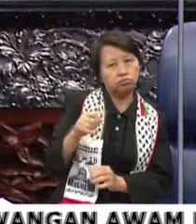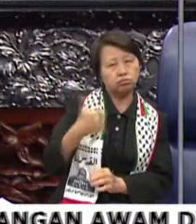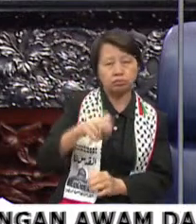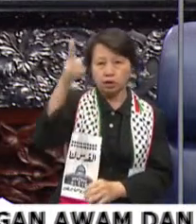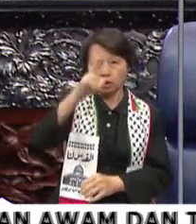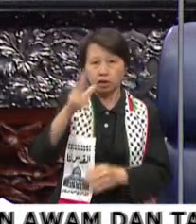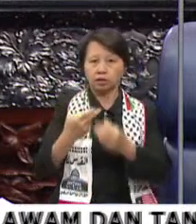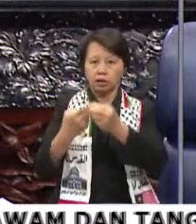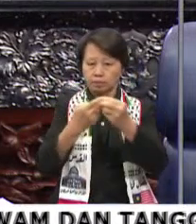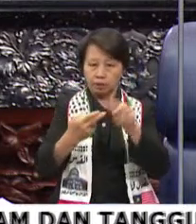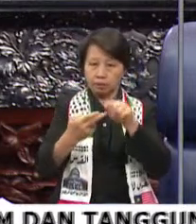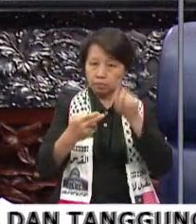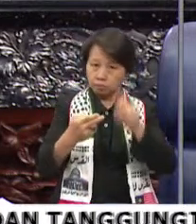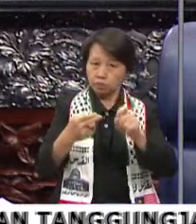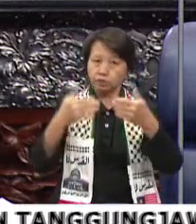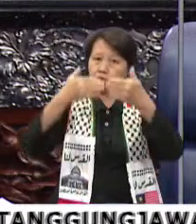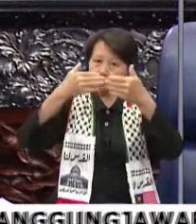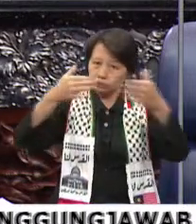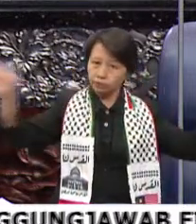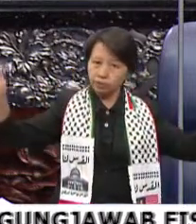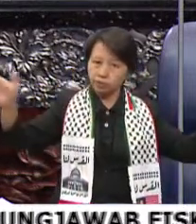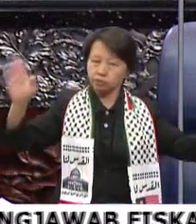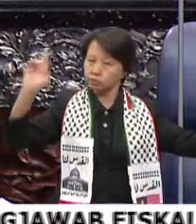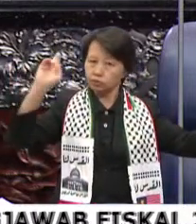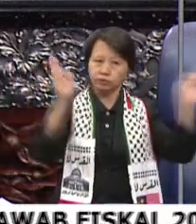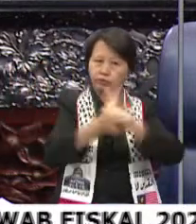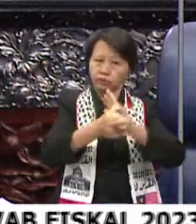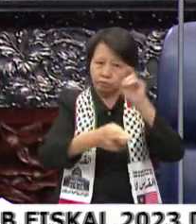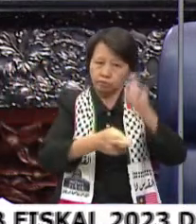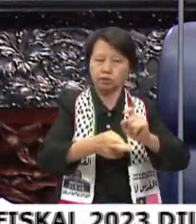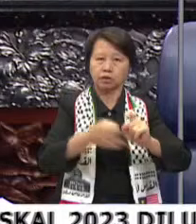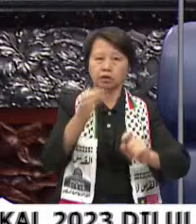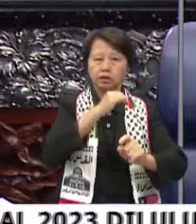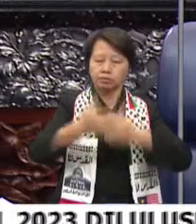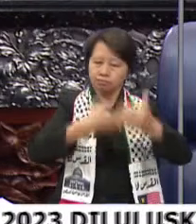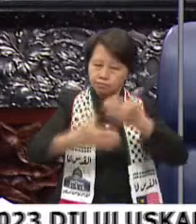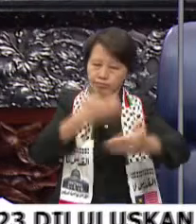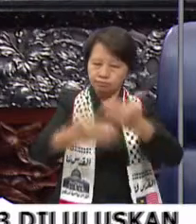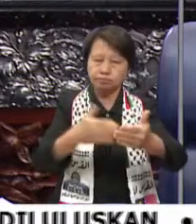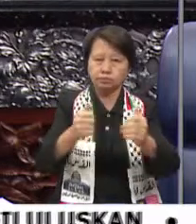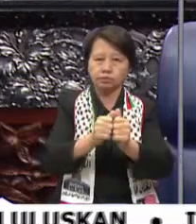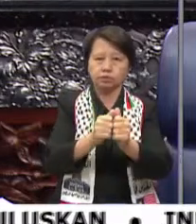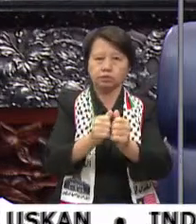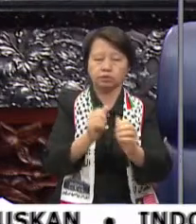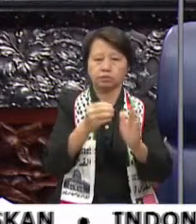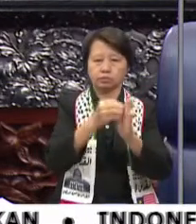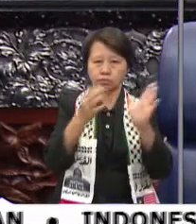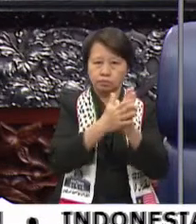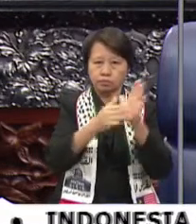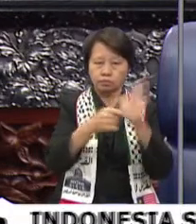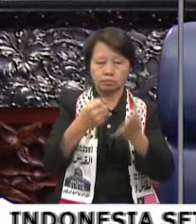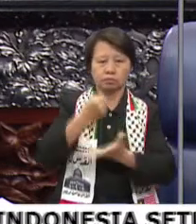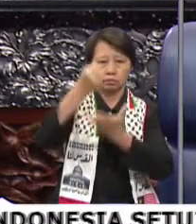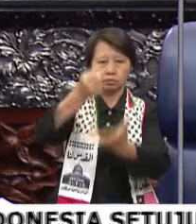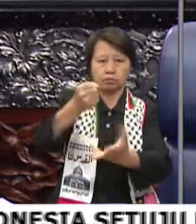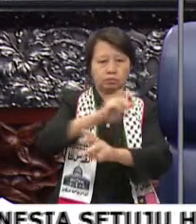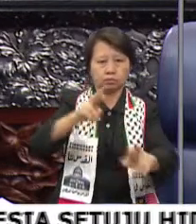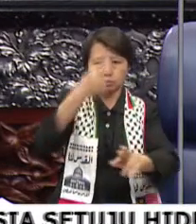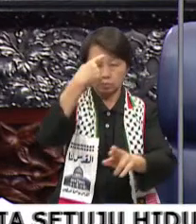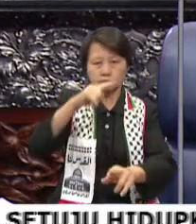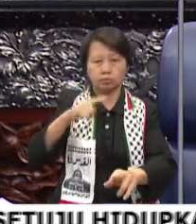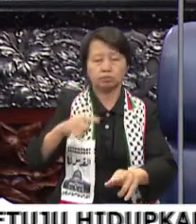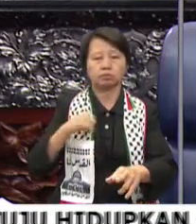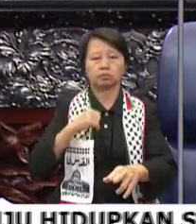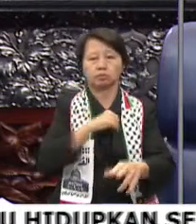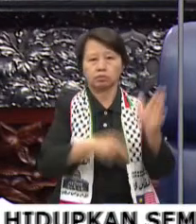perpaduan seharusnya bersifat lebih reformis dan progresif dengan mengkanunkan peruntukan cdf kepada ahli